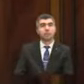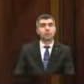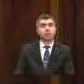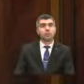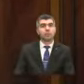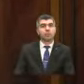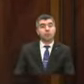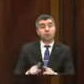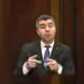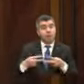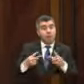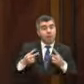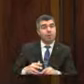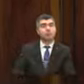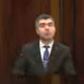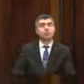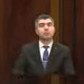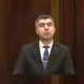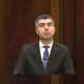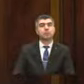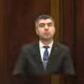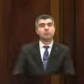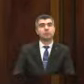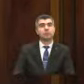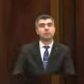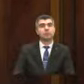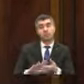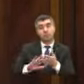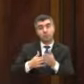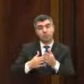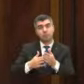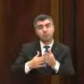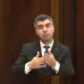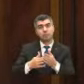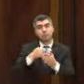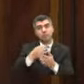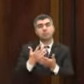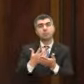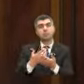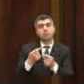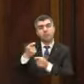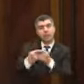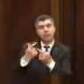أنطلق إلى ما يدفع في اتجاه الانكماش الاقتصادي